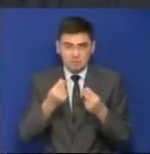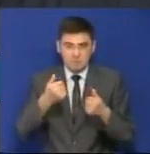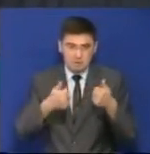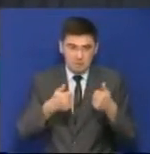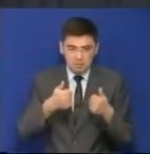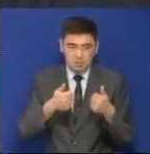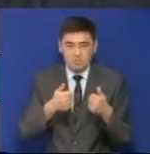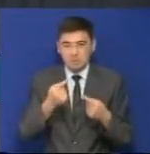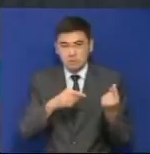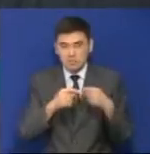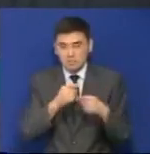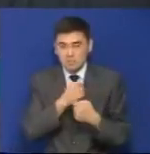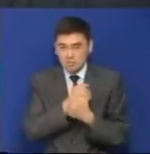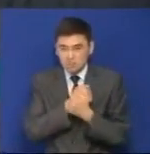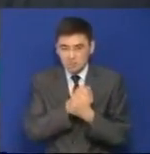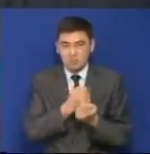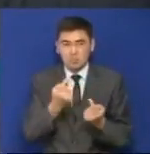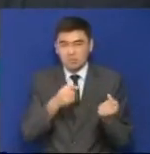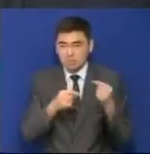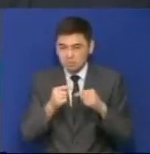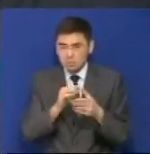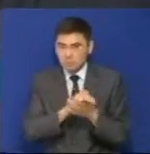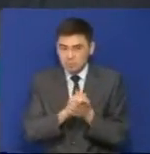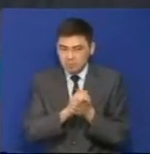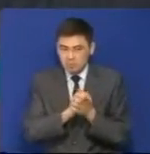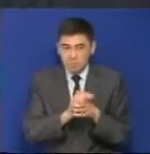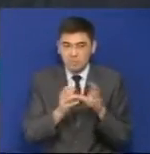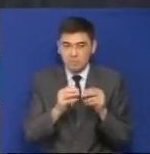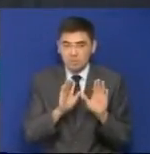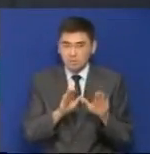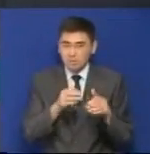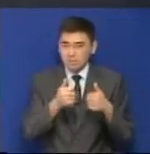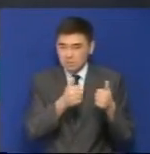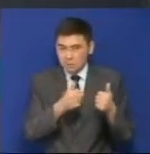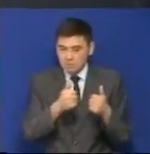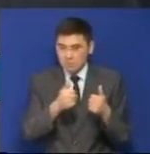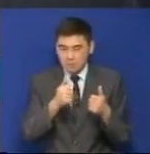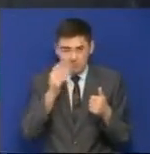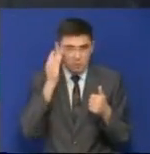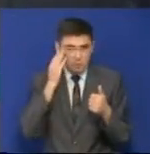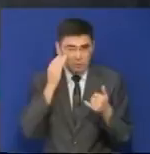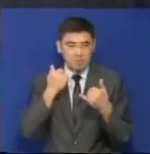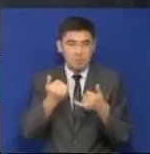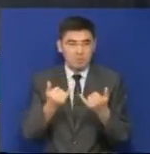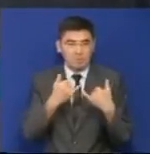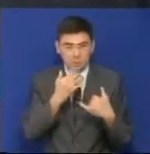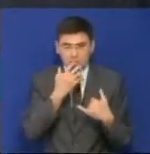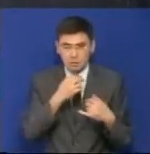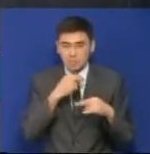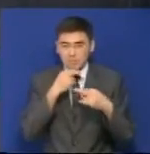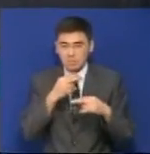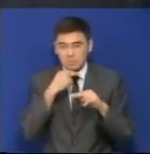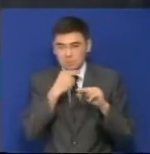бір-бірін құдықтап, құшақтасып, әмбе бір-біріне жақсылықты, бір-біріне бір жылулық